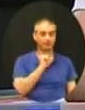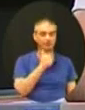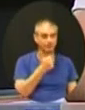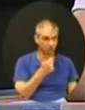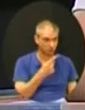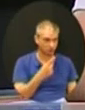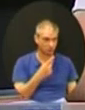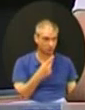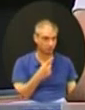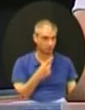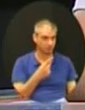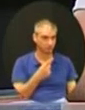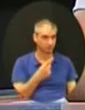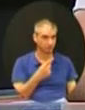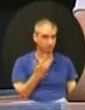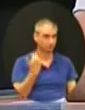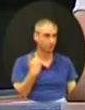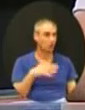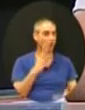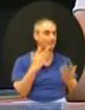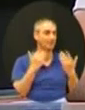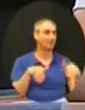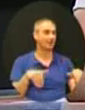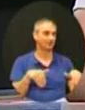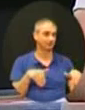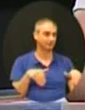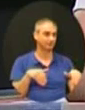כל, רוב הנכים